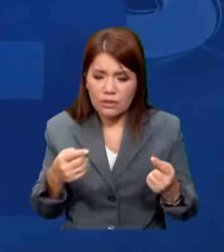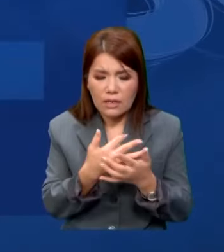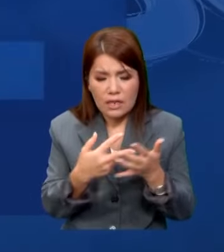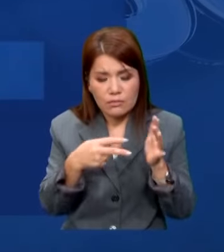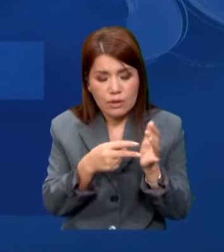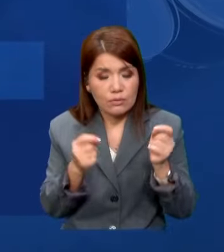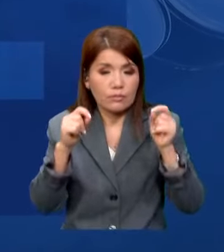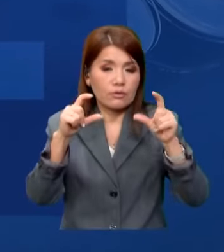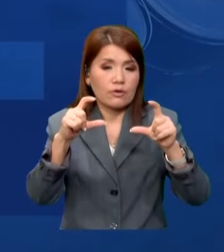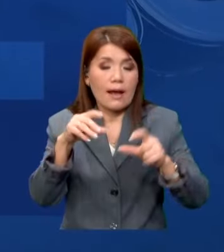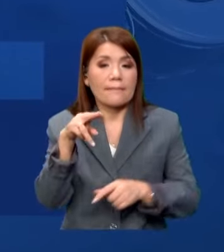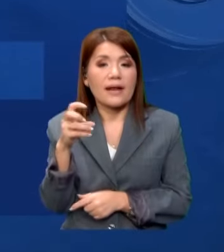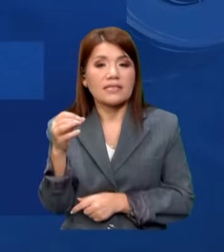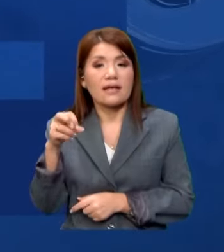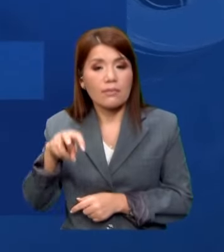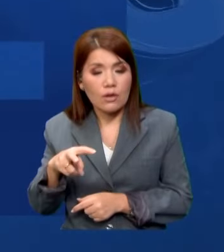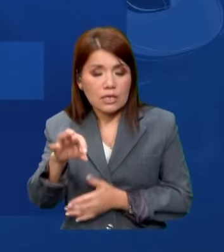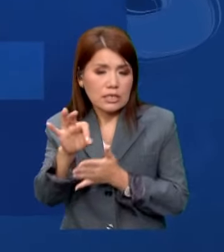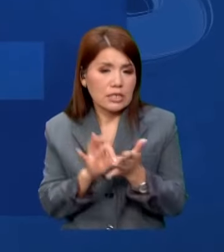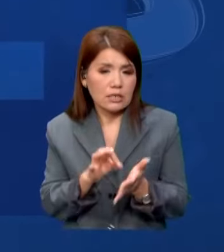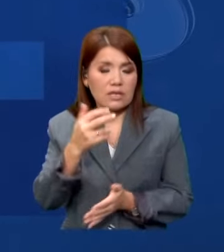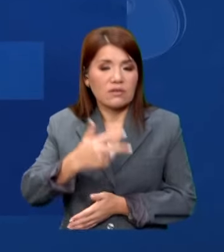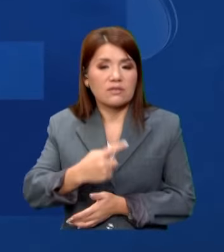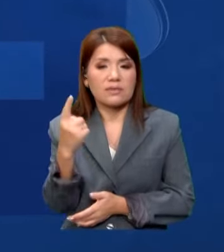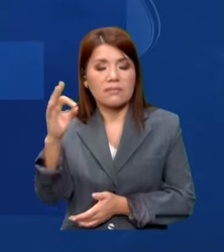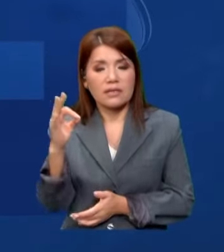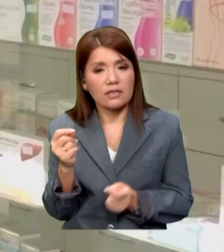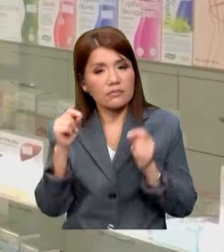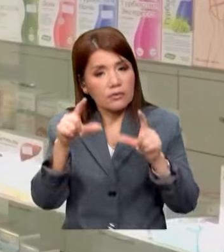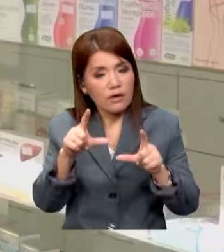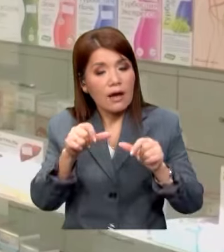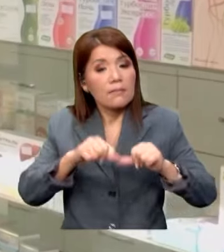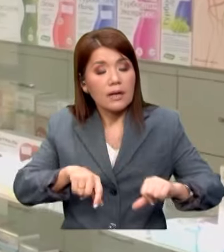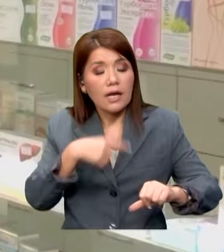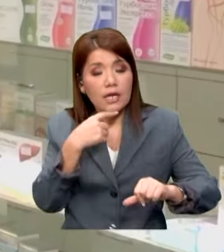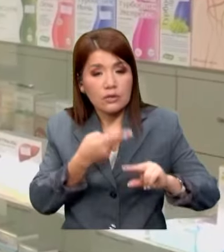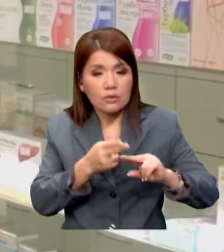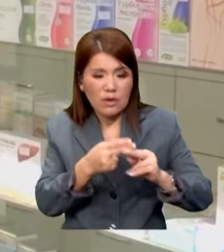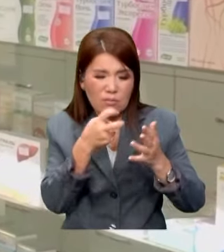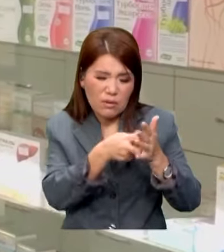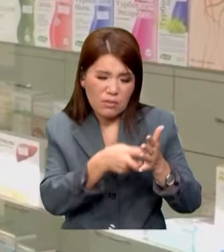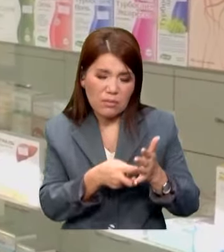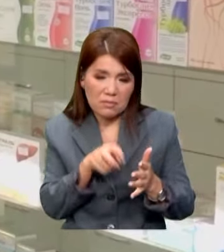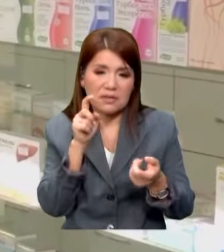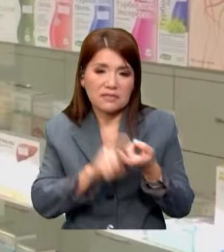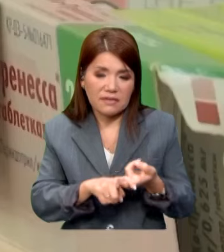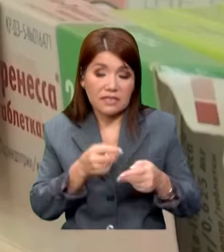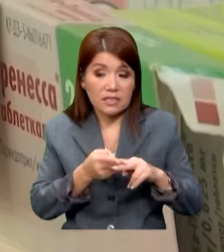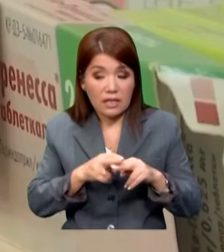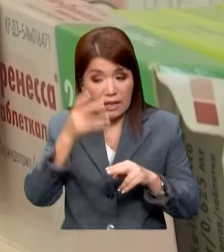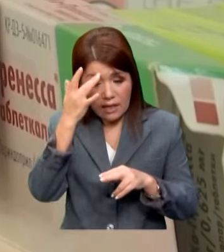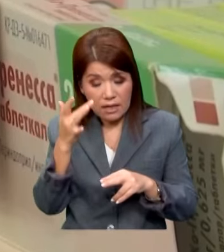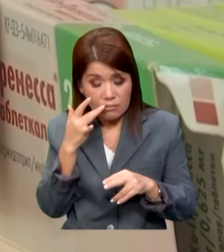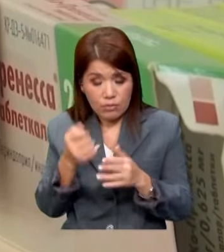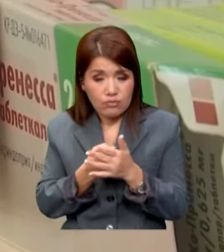бағасы шарықтап тұр. Парацетамолдың өзі бірден 31%-ға қымбаттаған. Сарапшылар оның себебін таңбалаумен байланыстырады. Мемлекет жазда оны